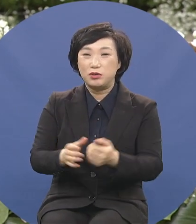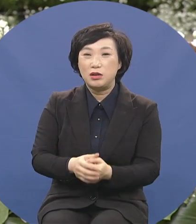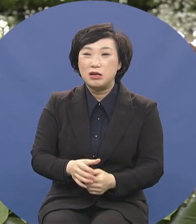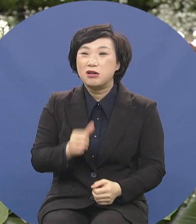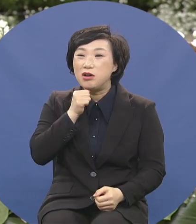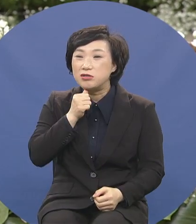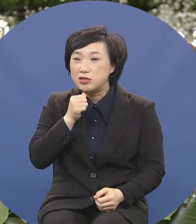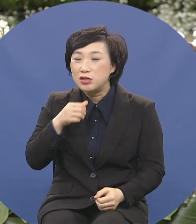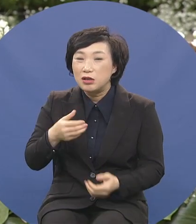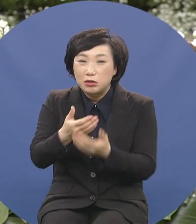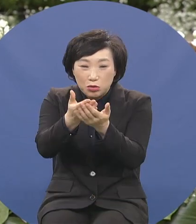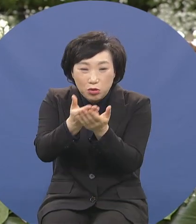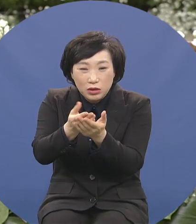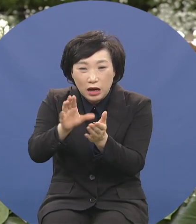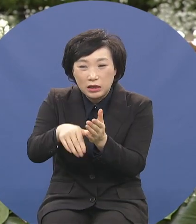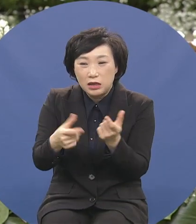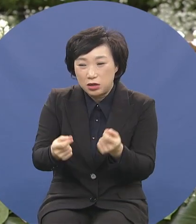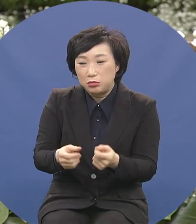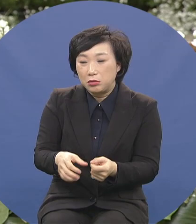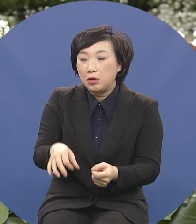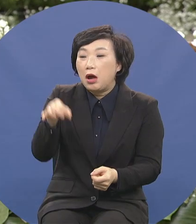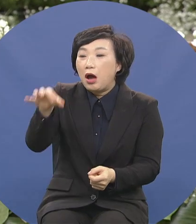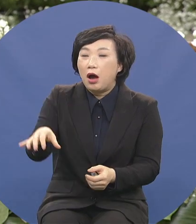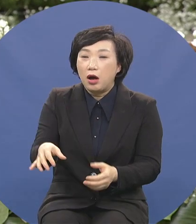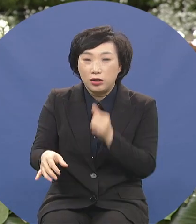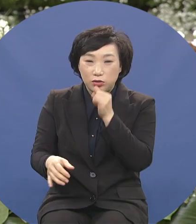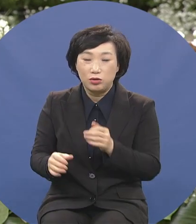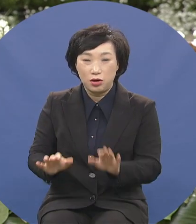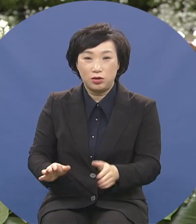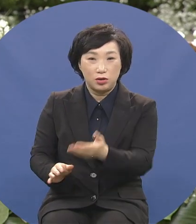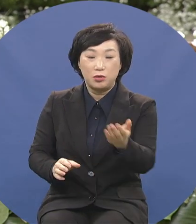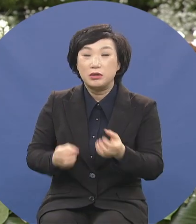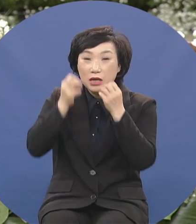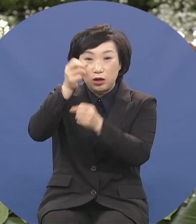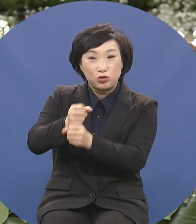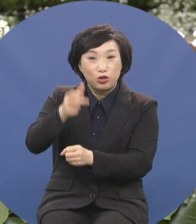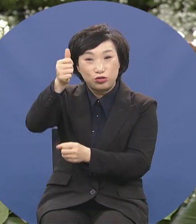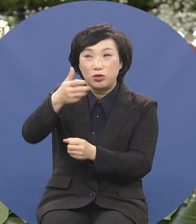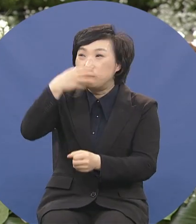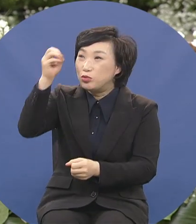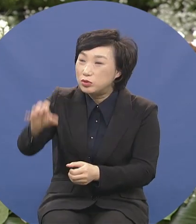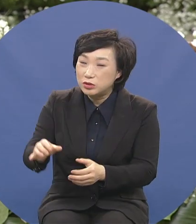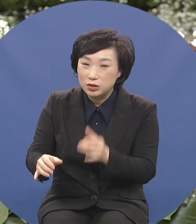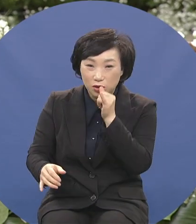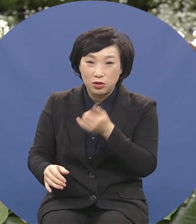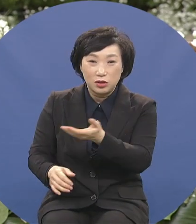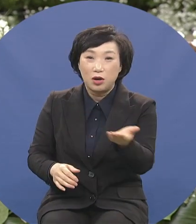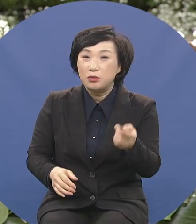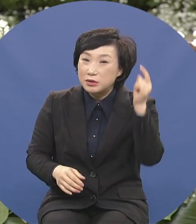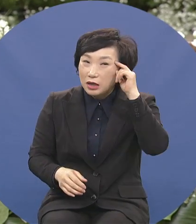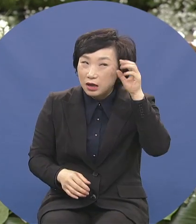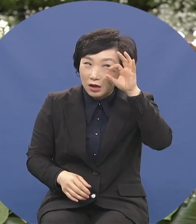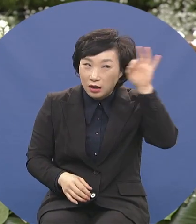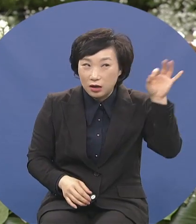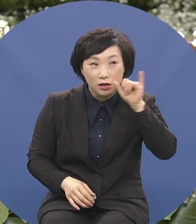피 흘리신 주님만 주님, 창조자 주님을 무시하면서 생각은 딴 데 있고,